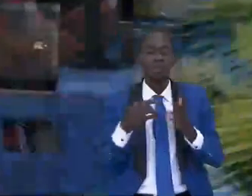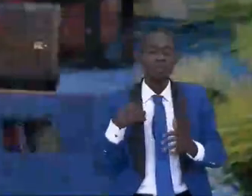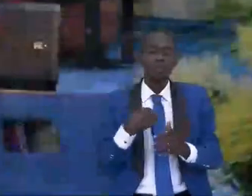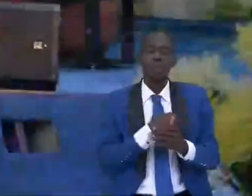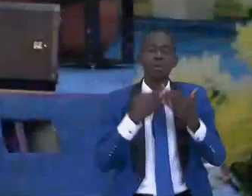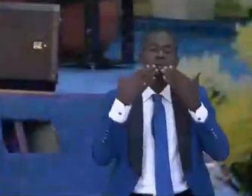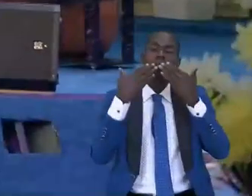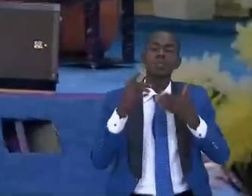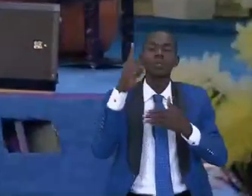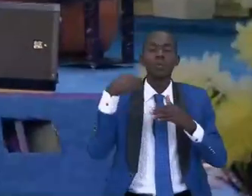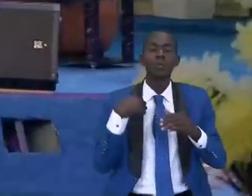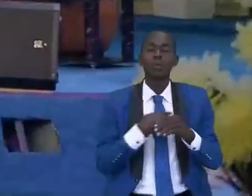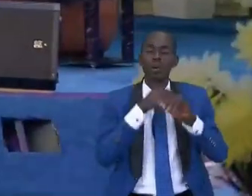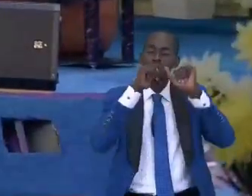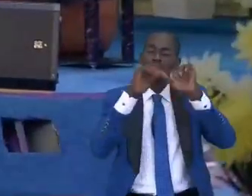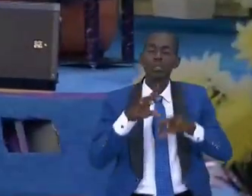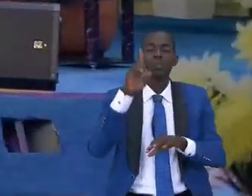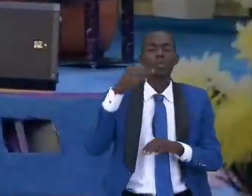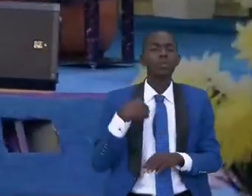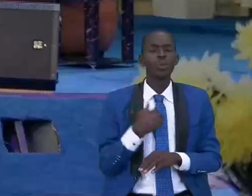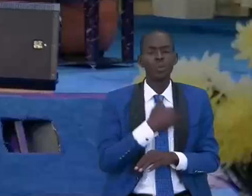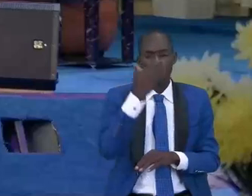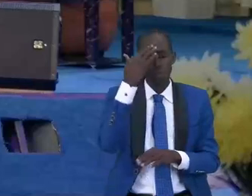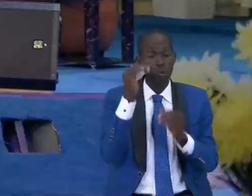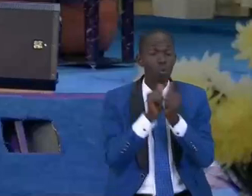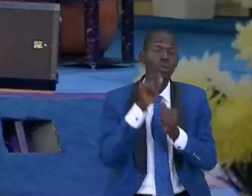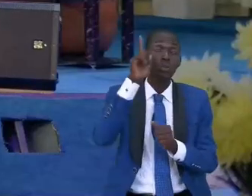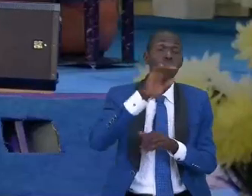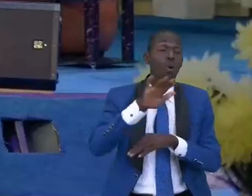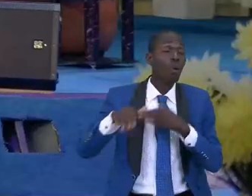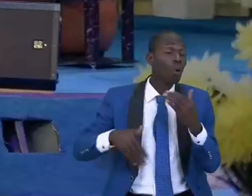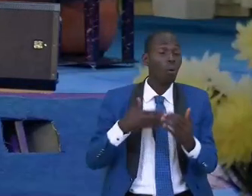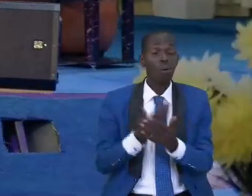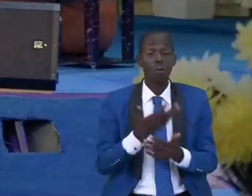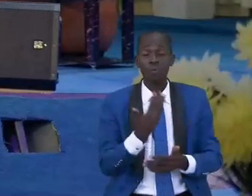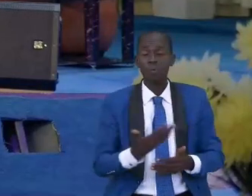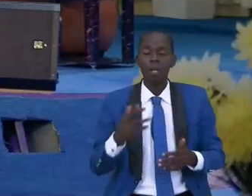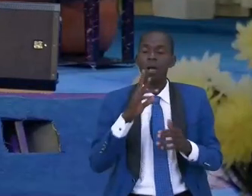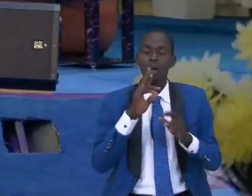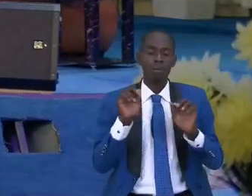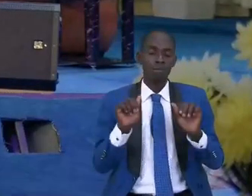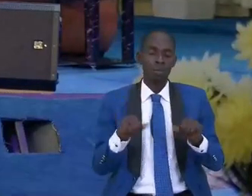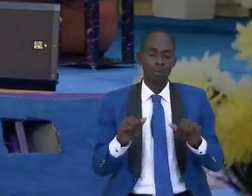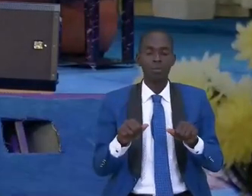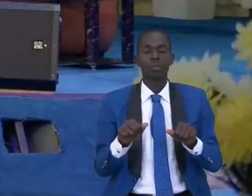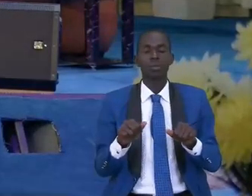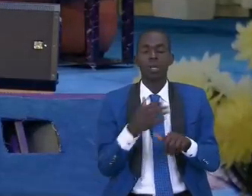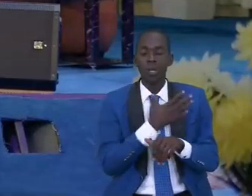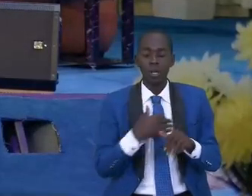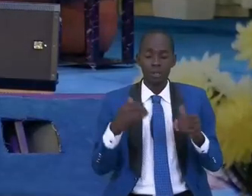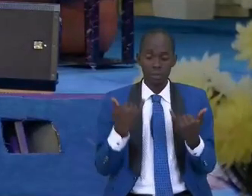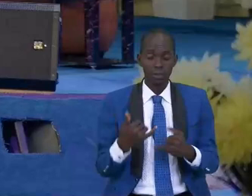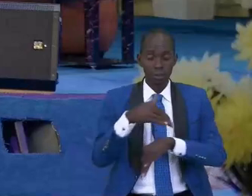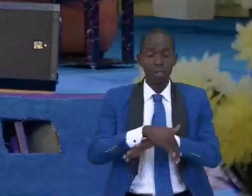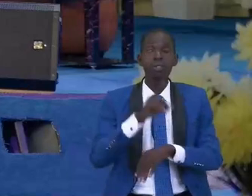te remercions, nous te bénissons. Parce que nous savons que tout est possible à toi. Et ce soir, tu